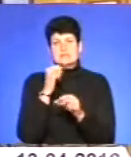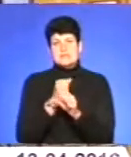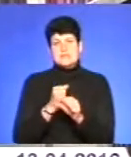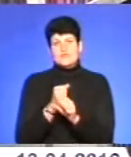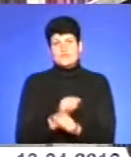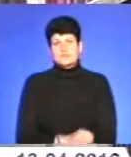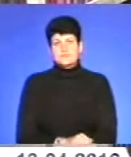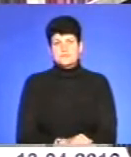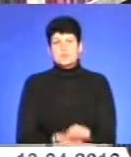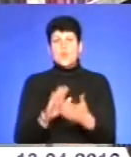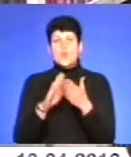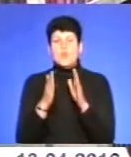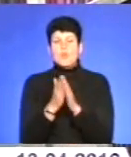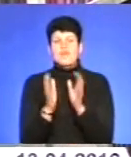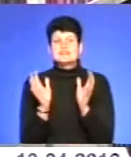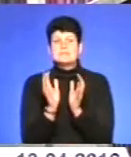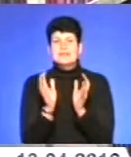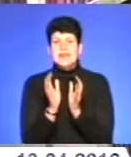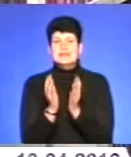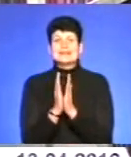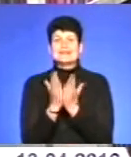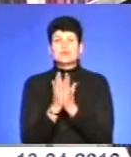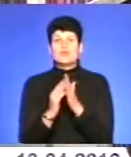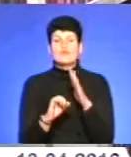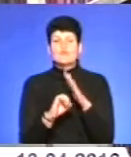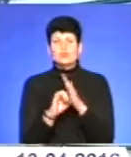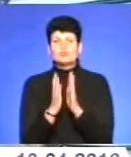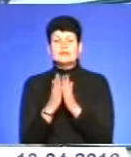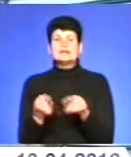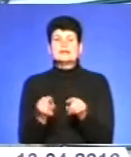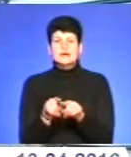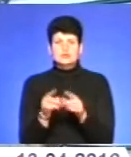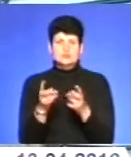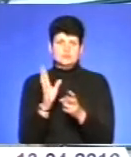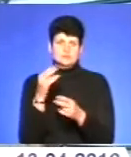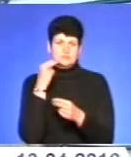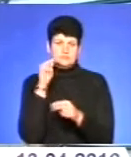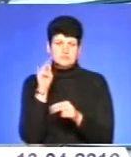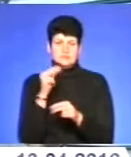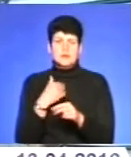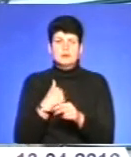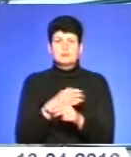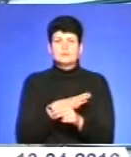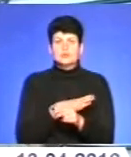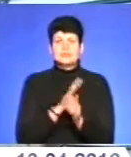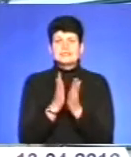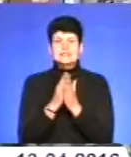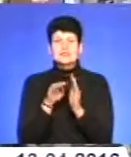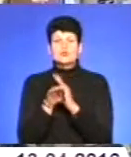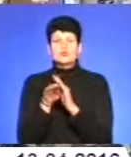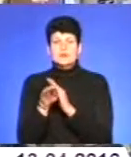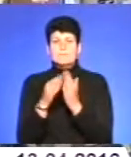працювати. Умови зберігання книжкового фонду у бібліотеці також бажають кращого. Ми побували у книгосховищі